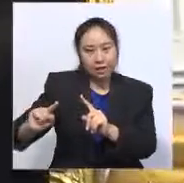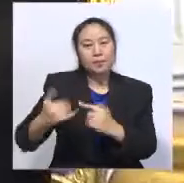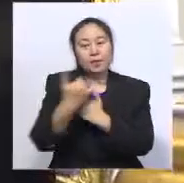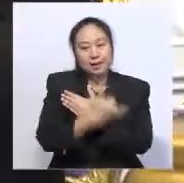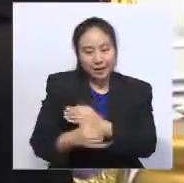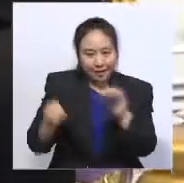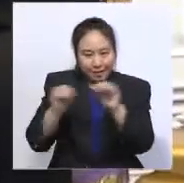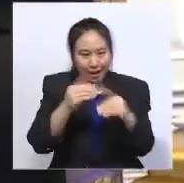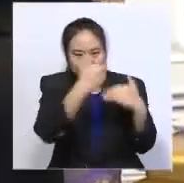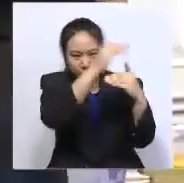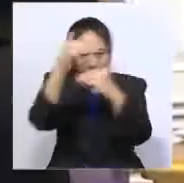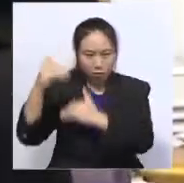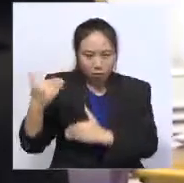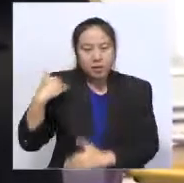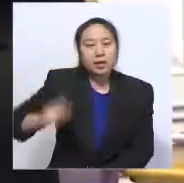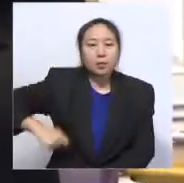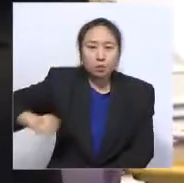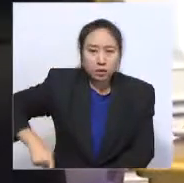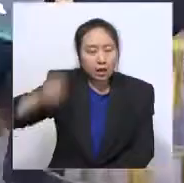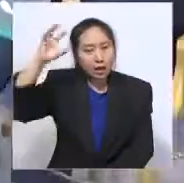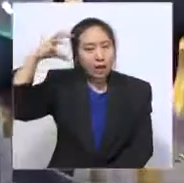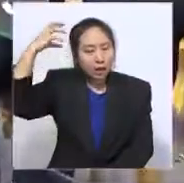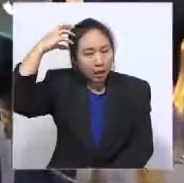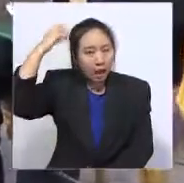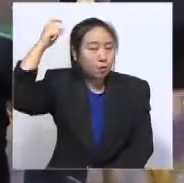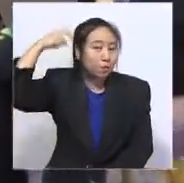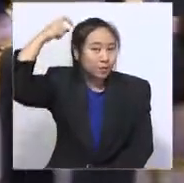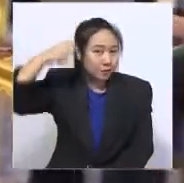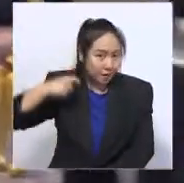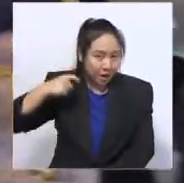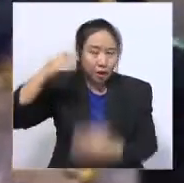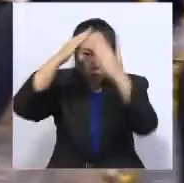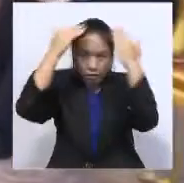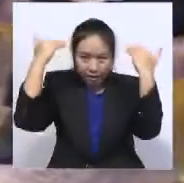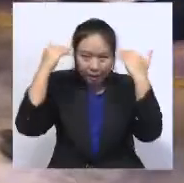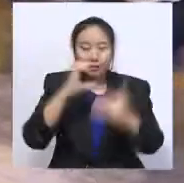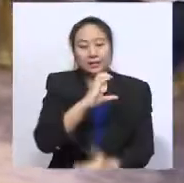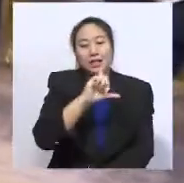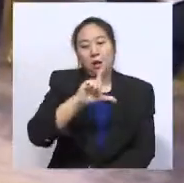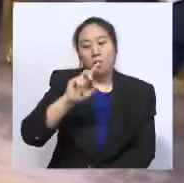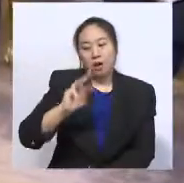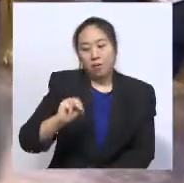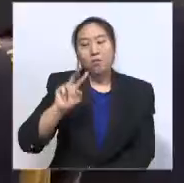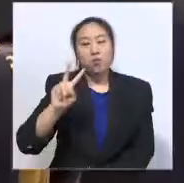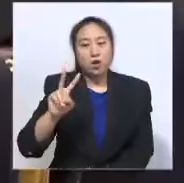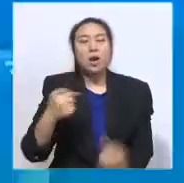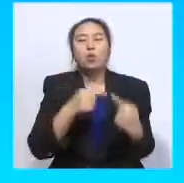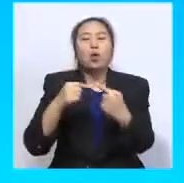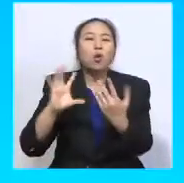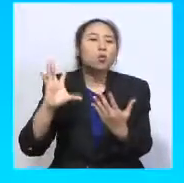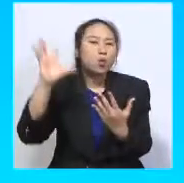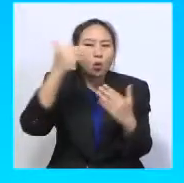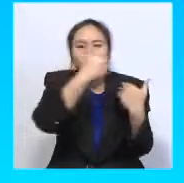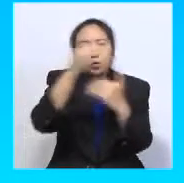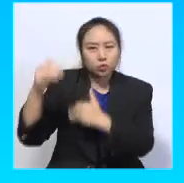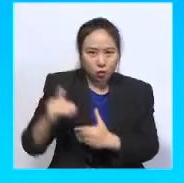สู่ประเทศเพื่อนบ้านด้วยในฝั่งกัมพูชาลาวเมียนมาเวียดนามและ CLMV แล้วก็ขยายต่อไปยังทั่วโลกนะครับต่อมานะครับเป็นโคร